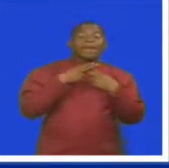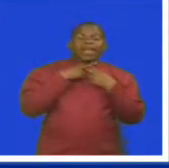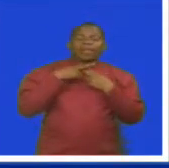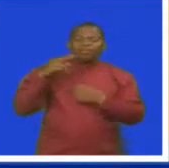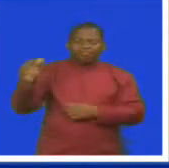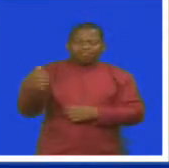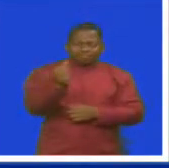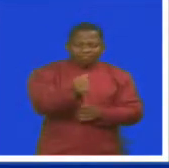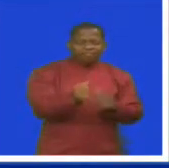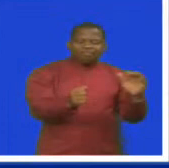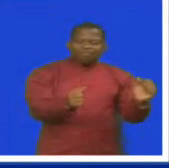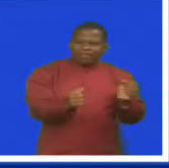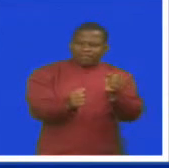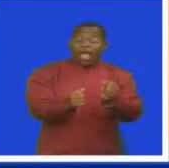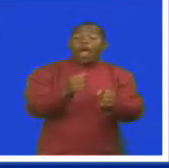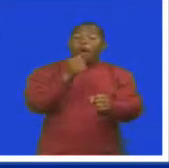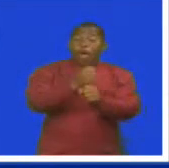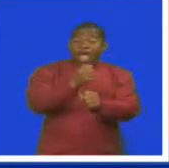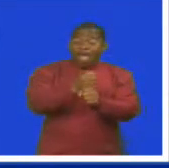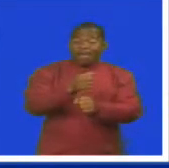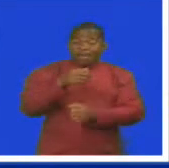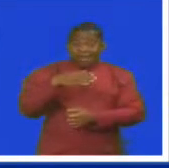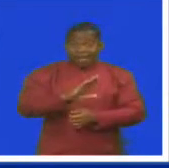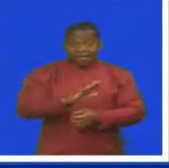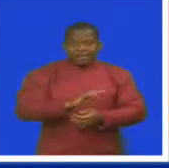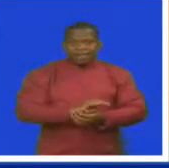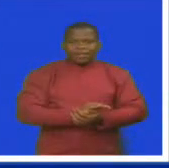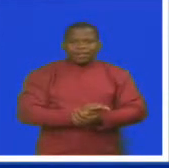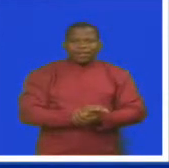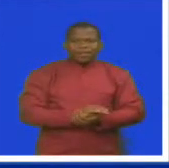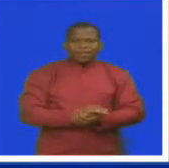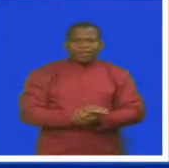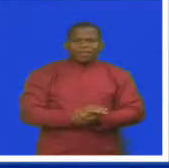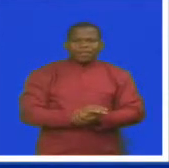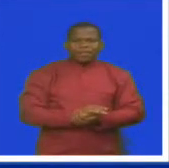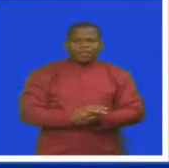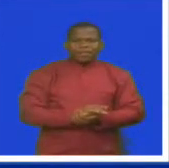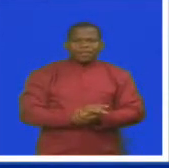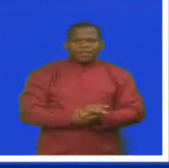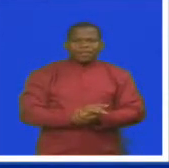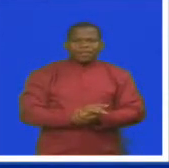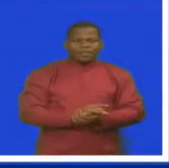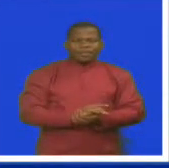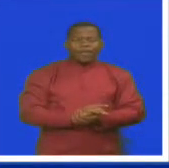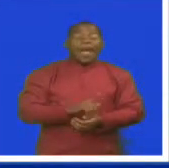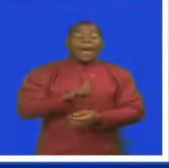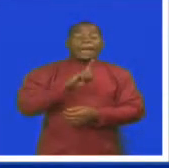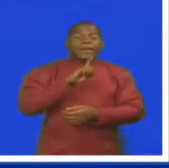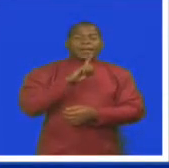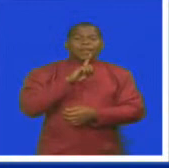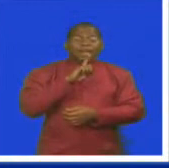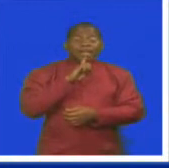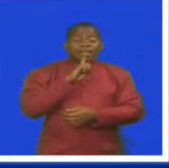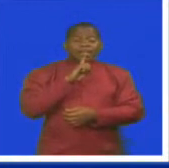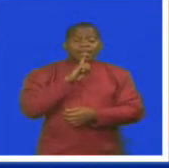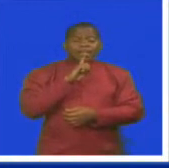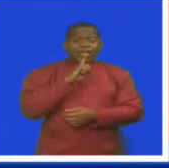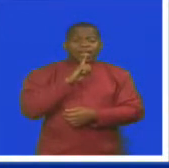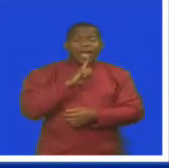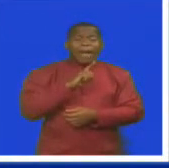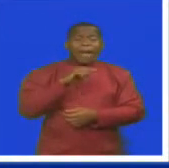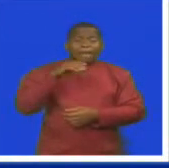very well ukuthi I concern bana I fiscus kufuna sisikwenda lokho sikwende sibuye